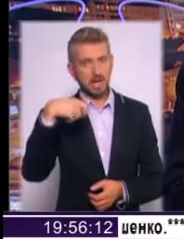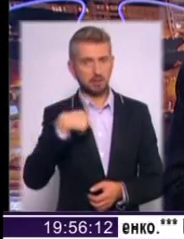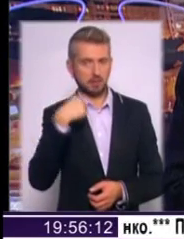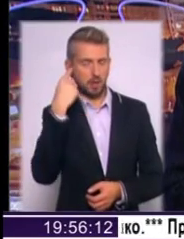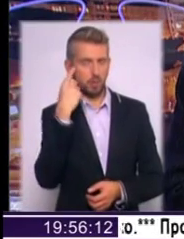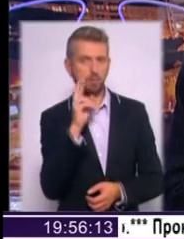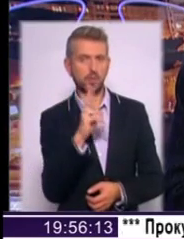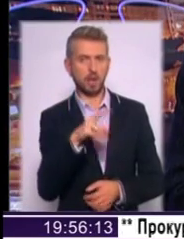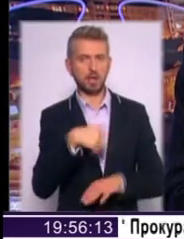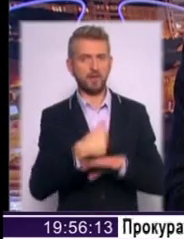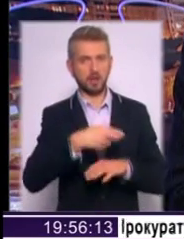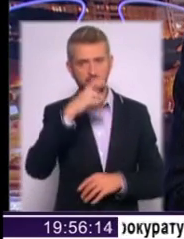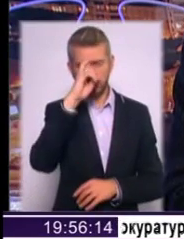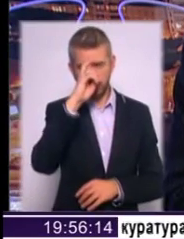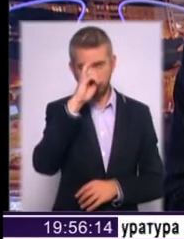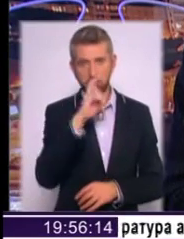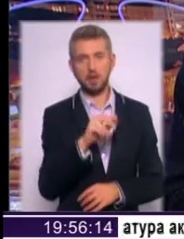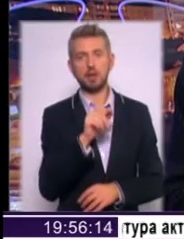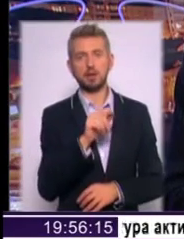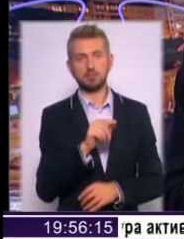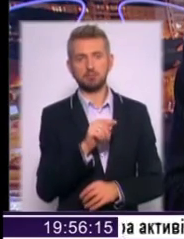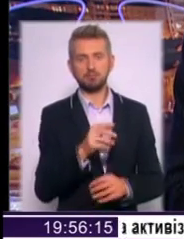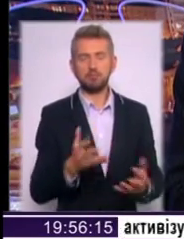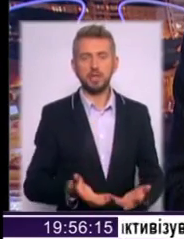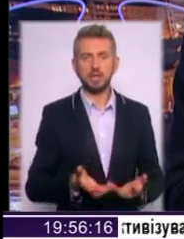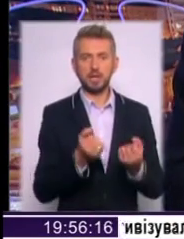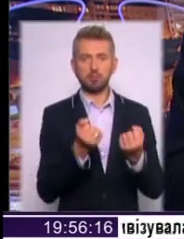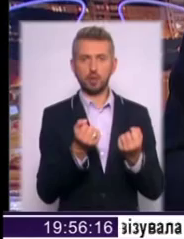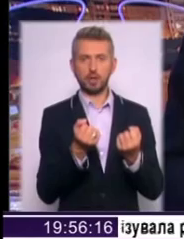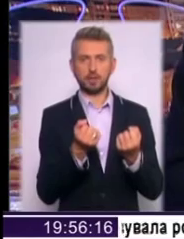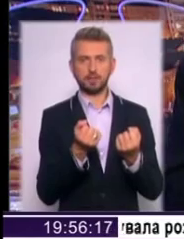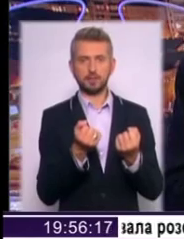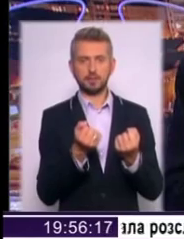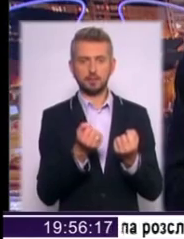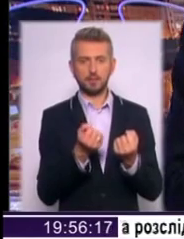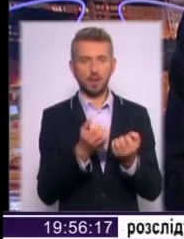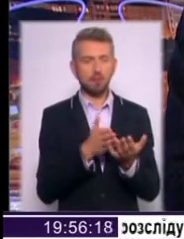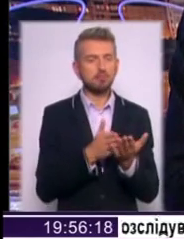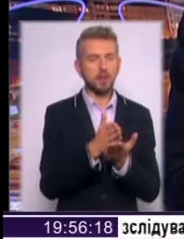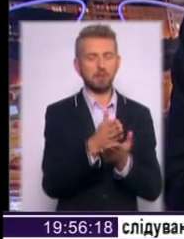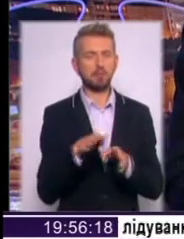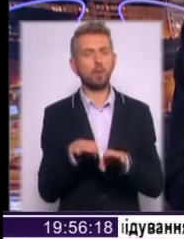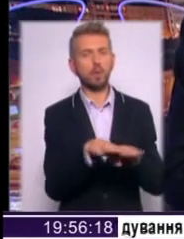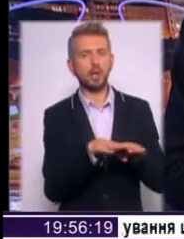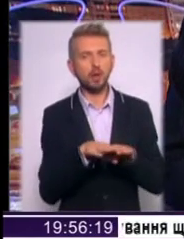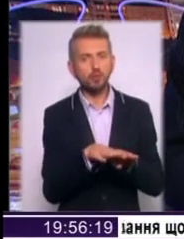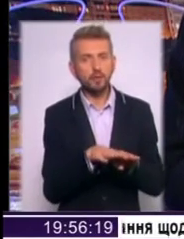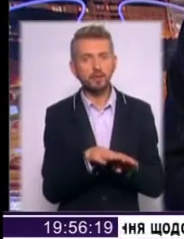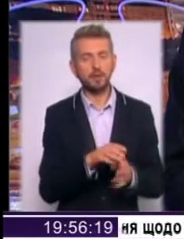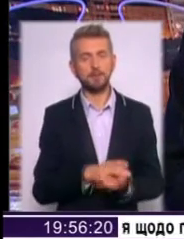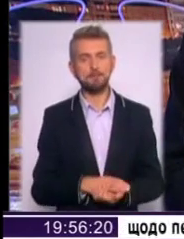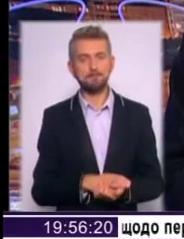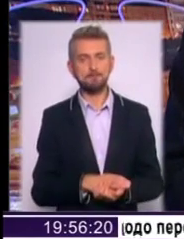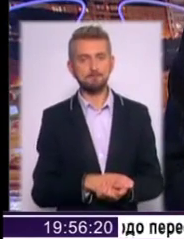як глава держави, підтримує, звичайно, той рух до єдності, те, що ми починали відповідь